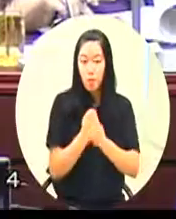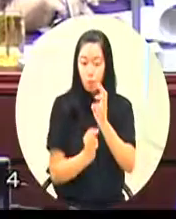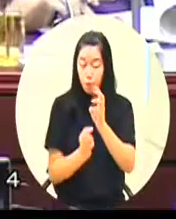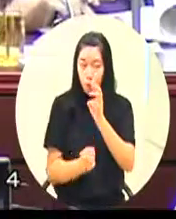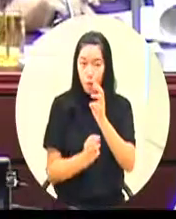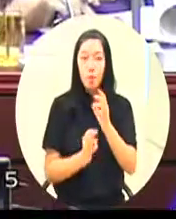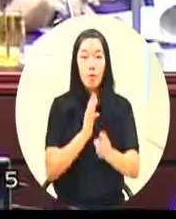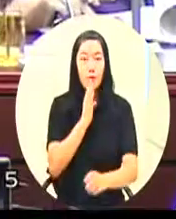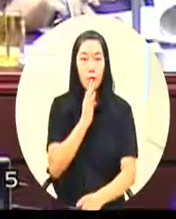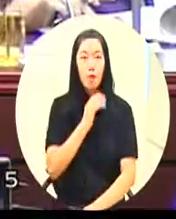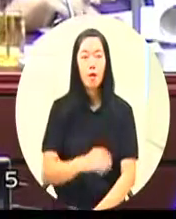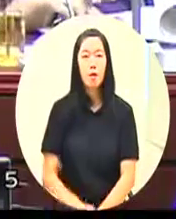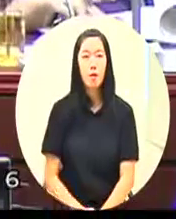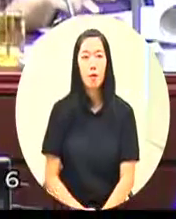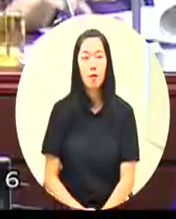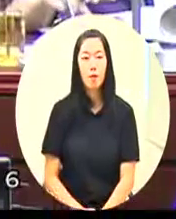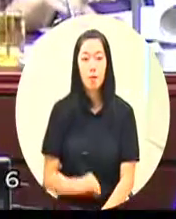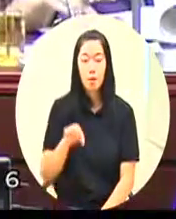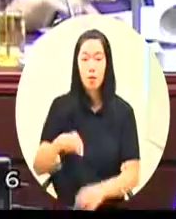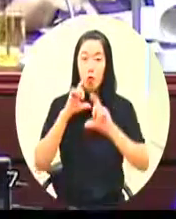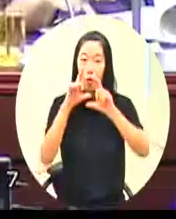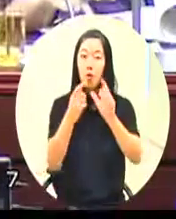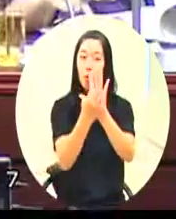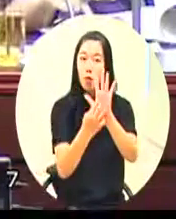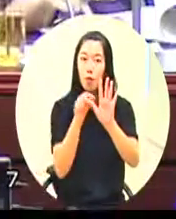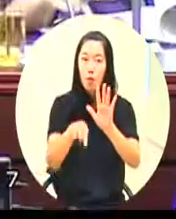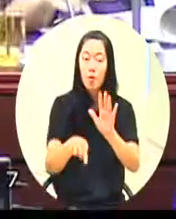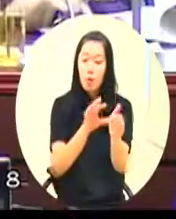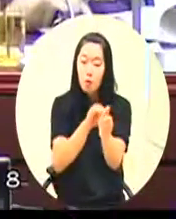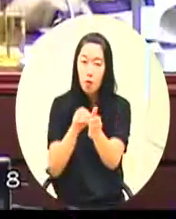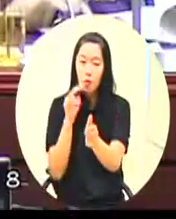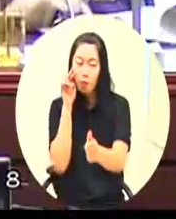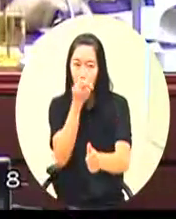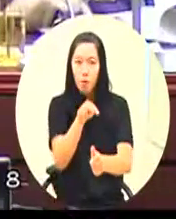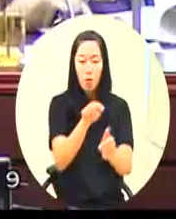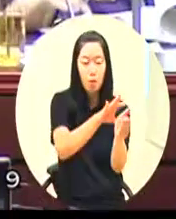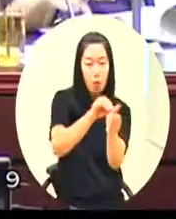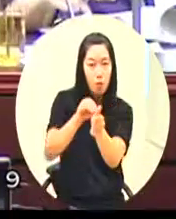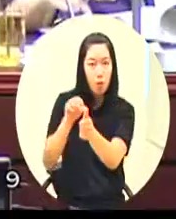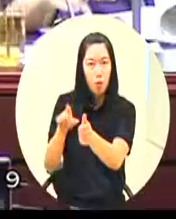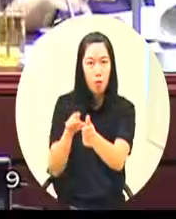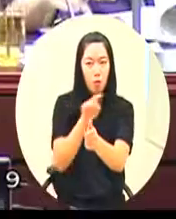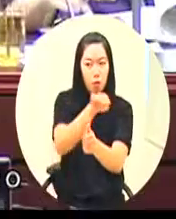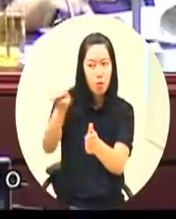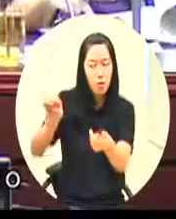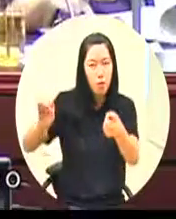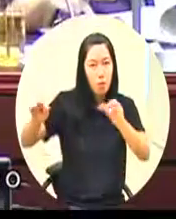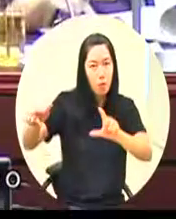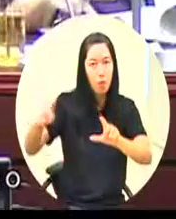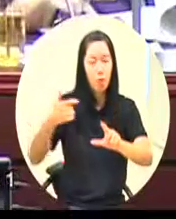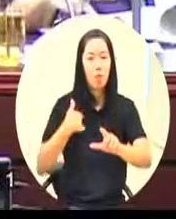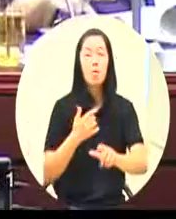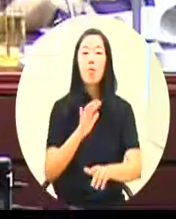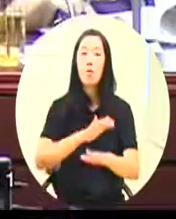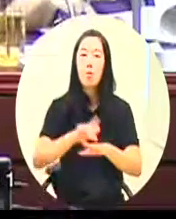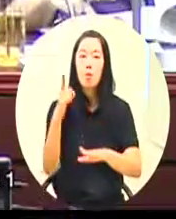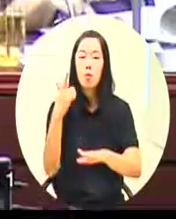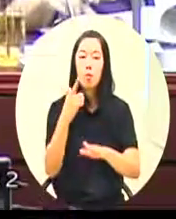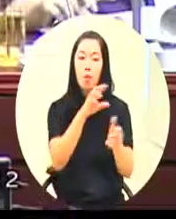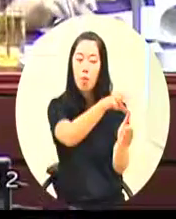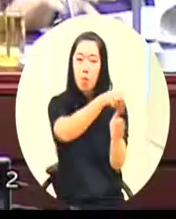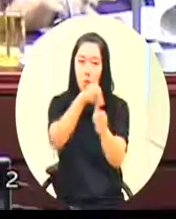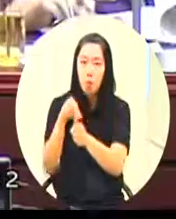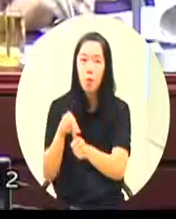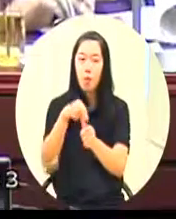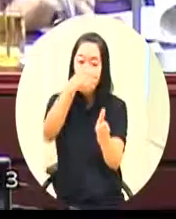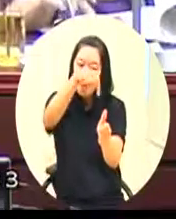戴副回答是说，如果在这个学习的一进来看到他的学习上有点不一样，其实我们是会有辅导体系去介